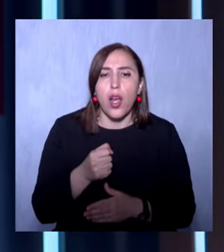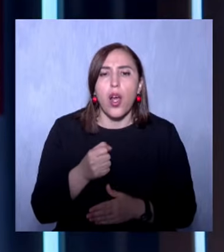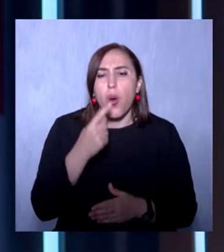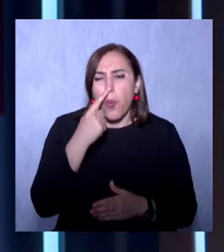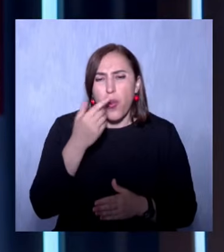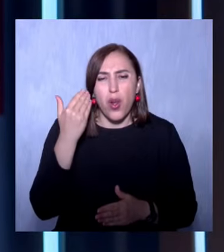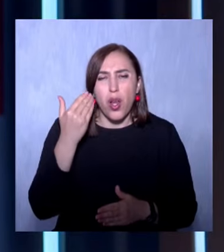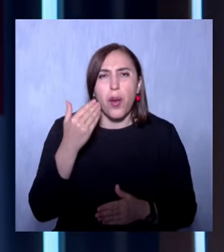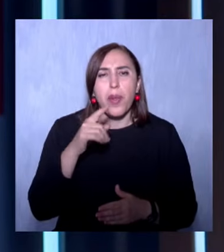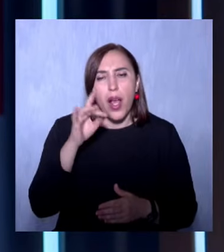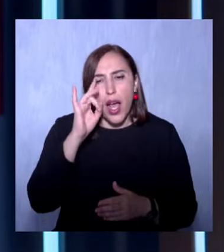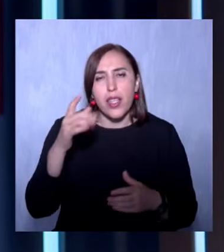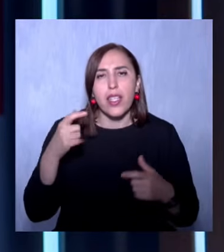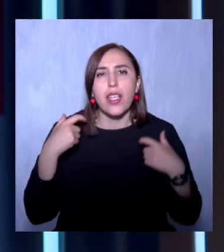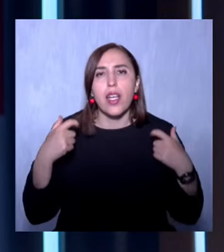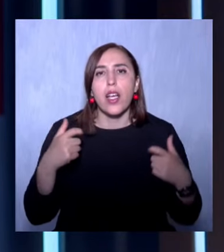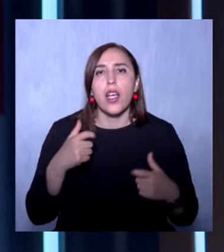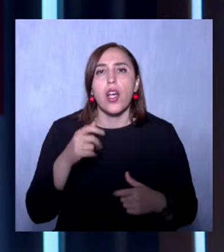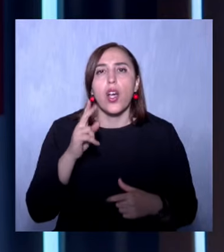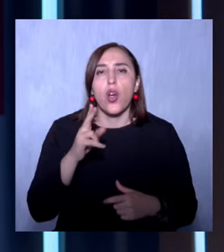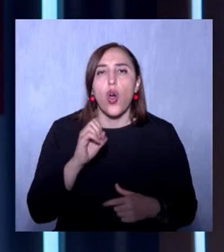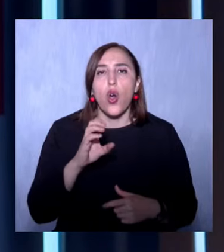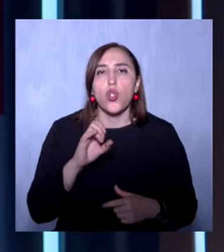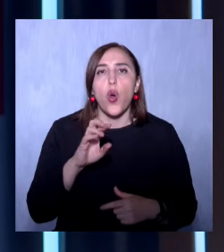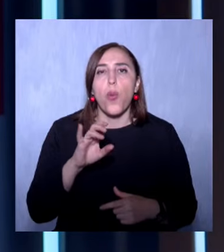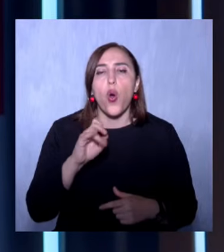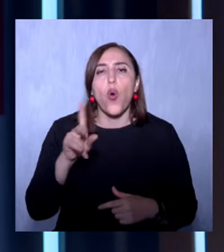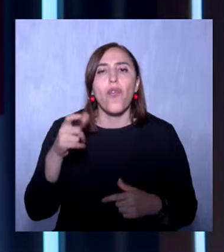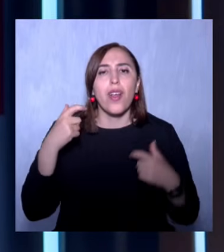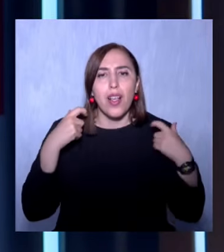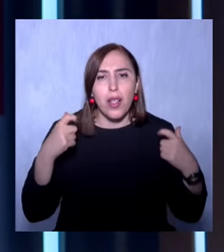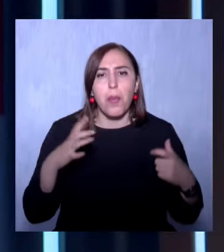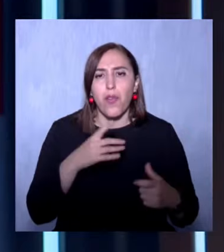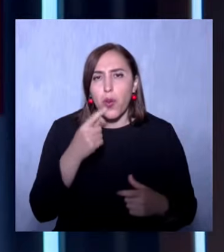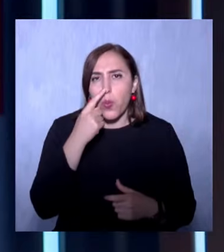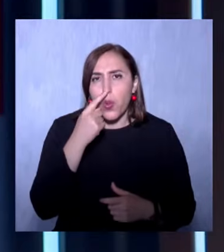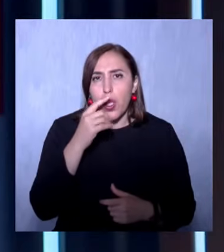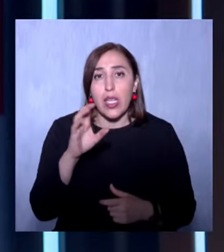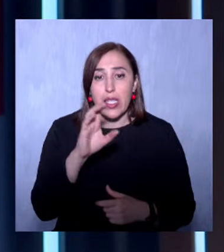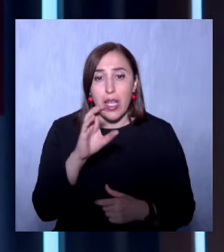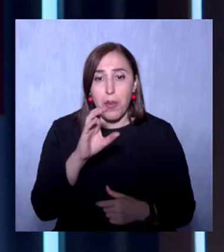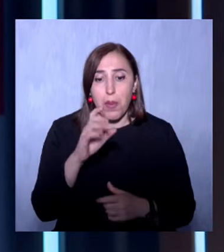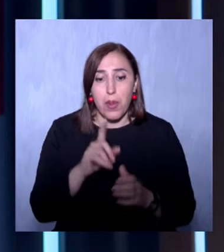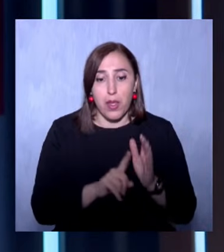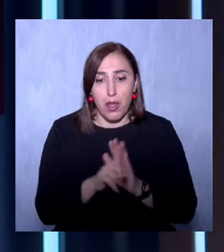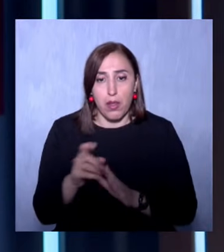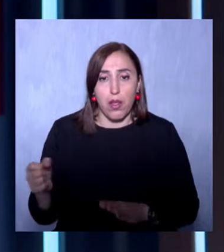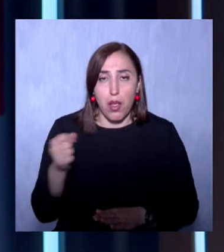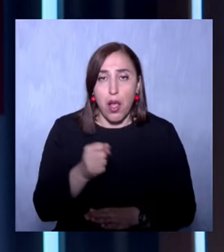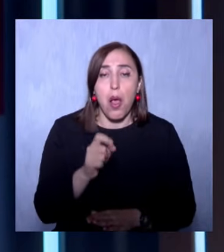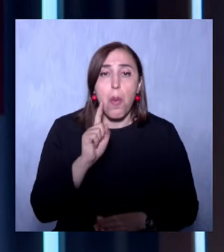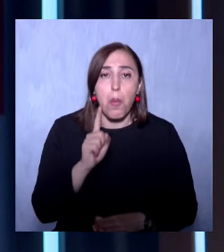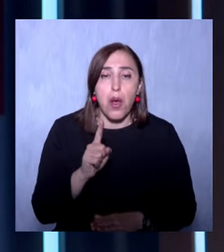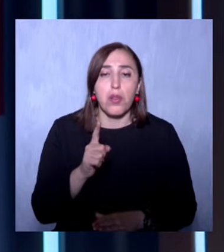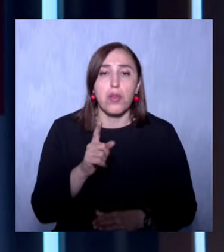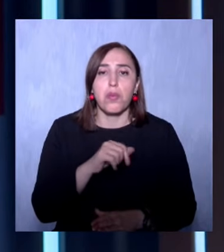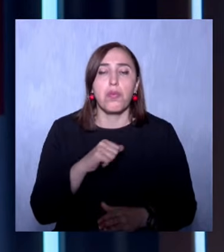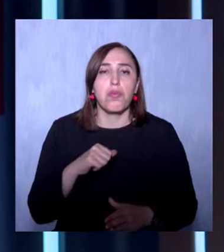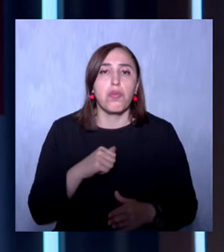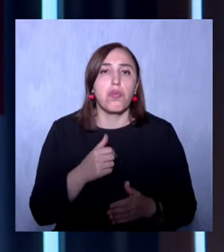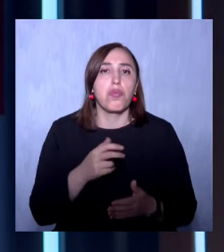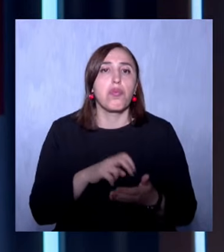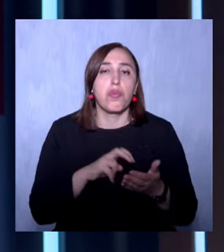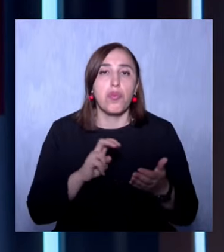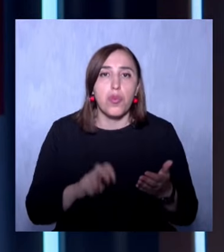մեկ այլ հայտնի գեներալի՝ Միխայել Կոսոբոկովին։ Վերջինս նշանակվել էր ընդամենը սեպտեմբերի սկզբին և փաստորեն հեռացավ